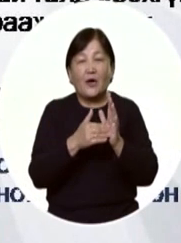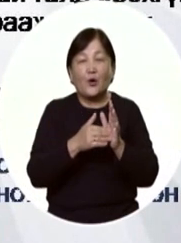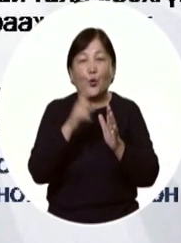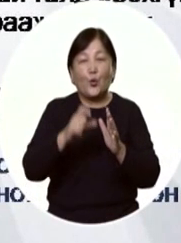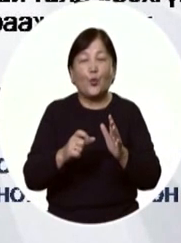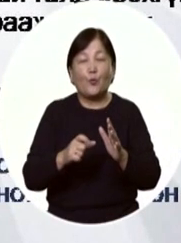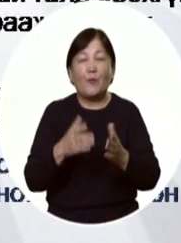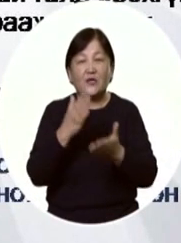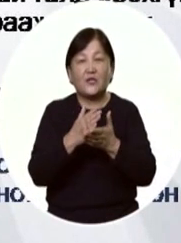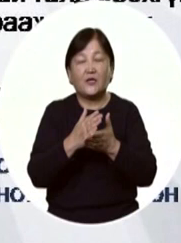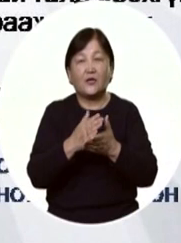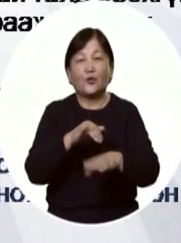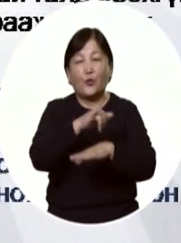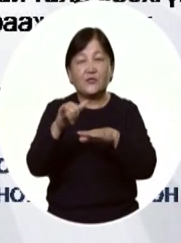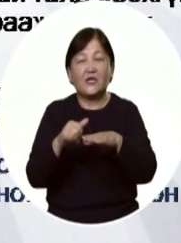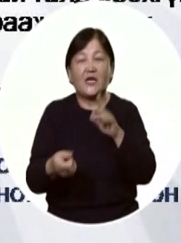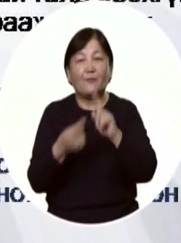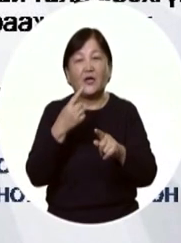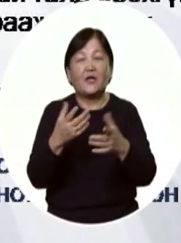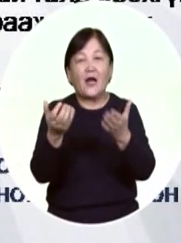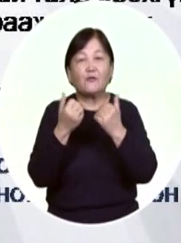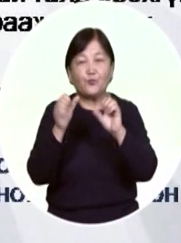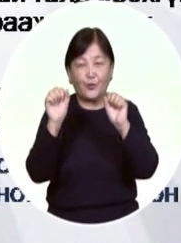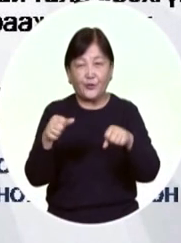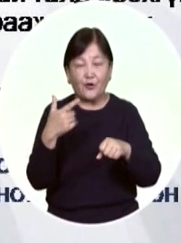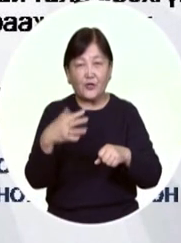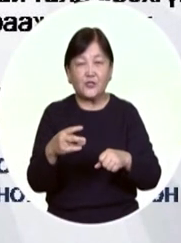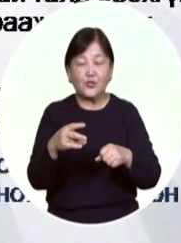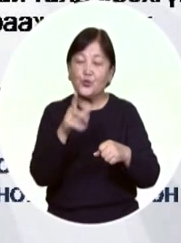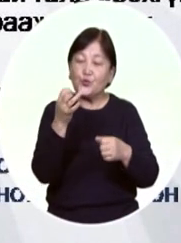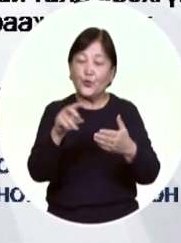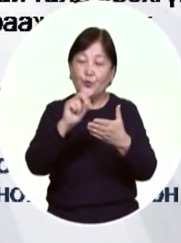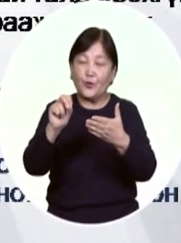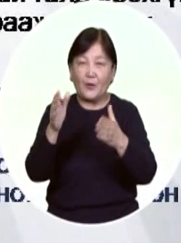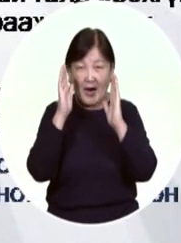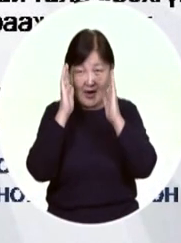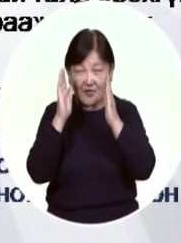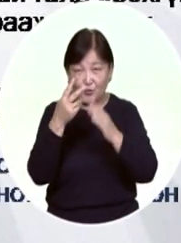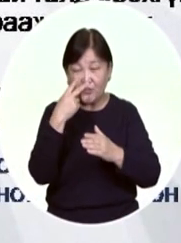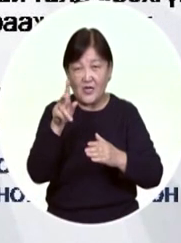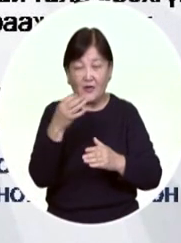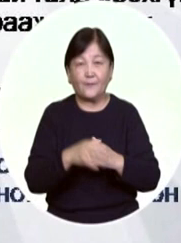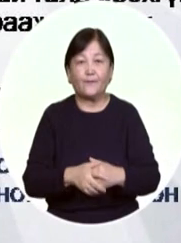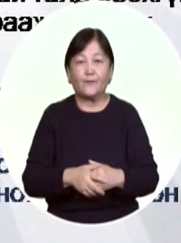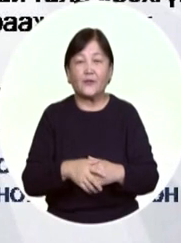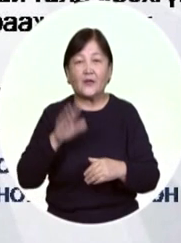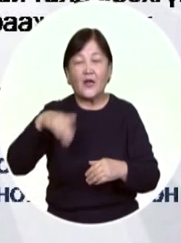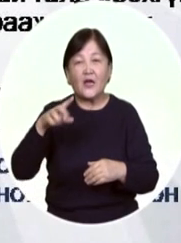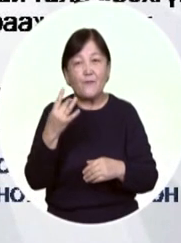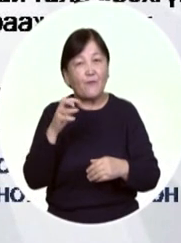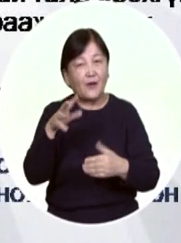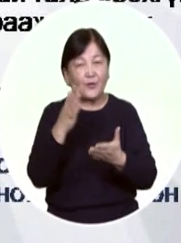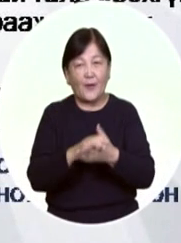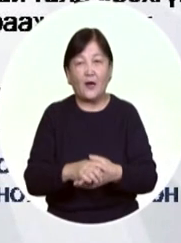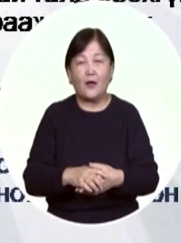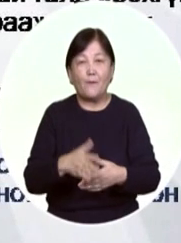бид хямдхнаар авч болно гэсэн энэ баримт сурчч дээр ч байгаа. Энийг нэг анхаарад үзээр. За дараагийн баримт нь байгаа.